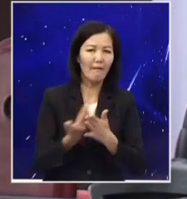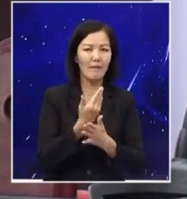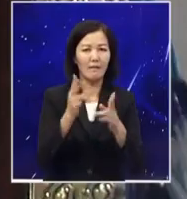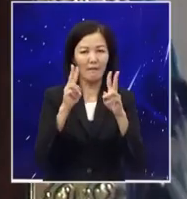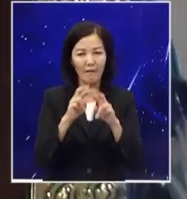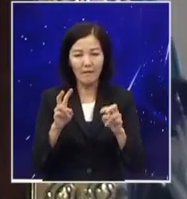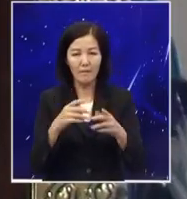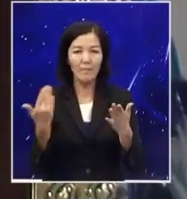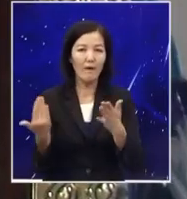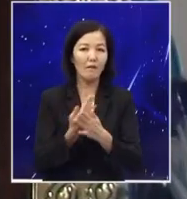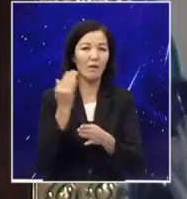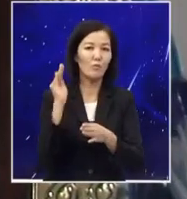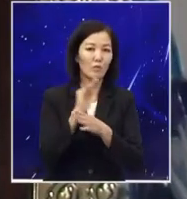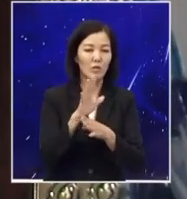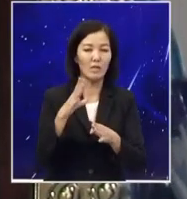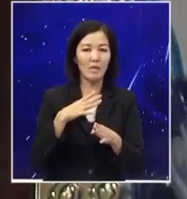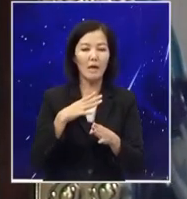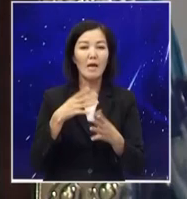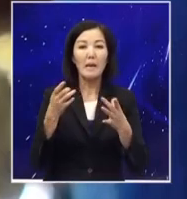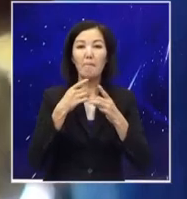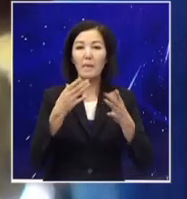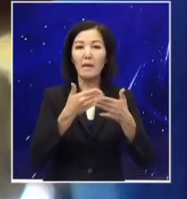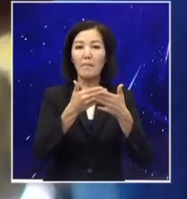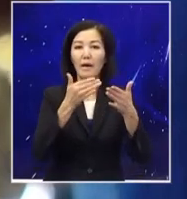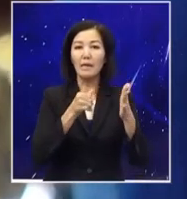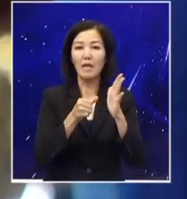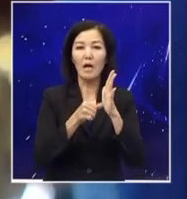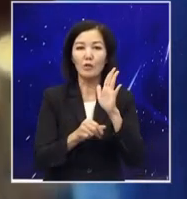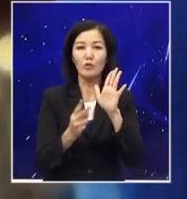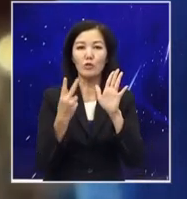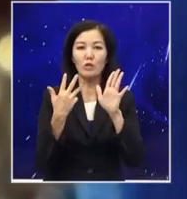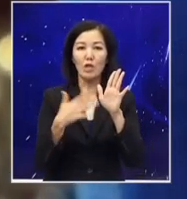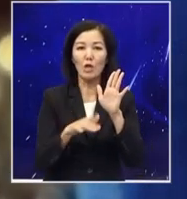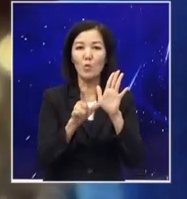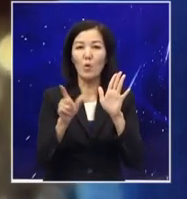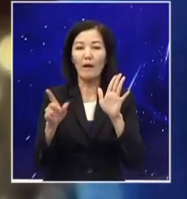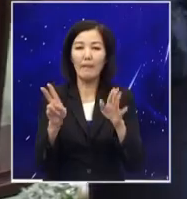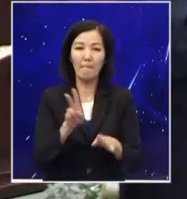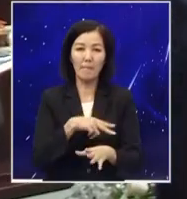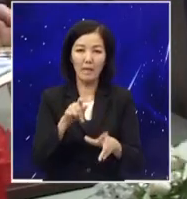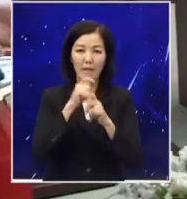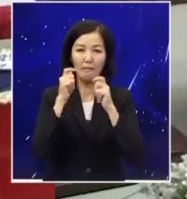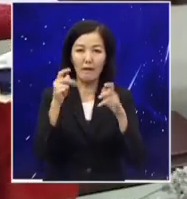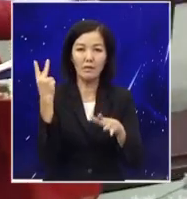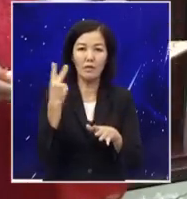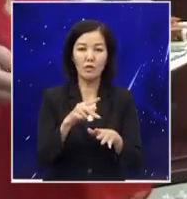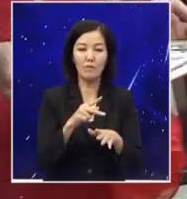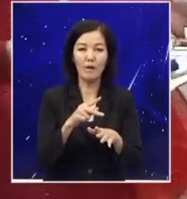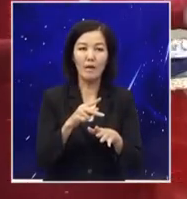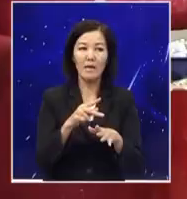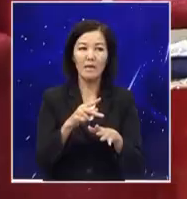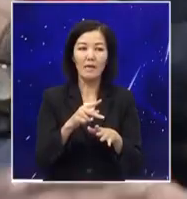знаете. Конституция күні қарсаңында 650-ден аса жетісулық мерекелік медальді кеудесіне тақты. 20-ға жуығы бүгін төрге